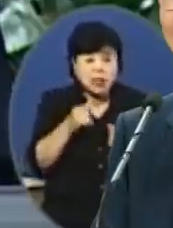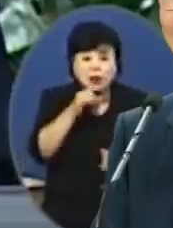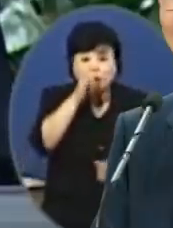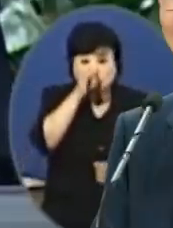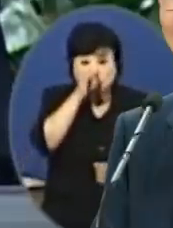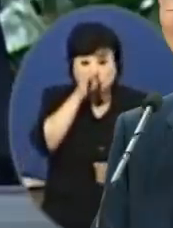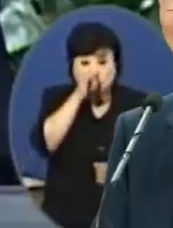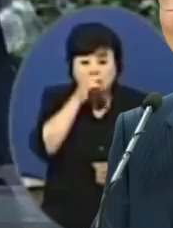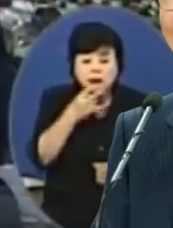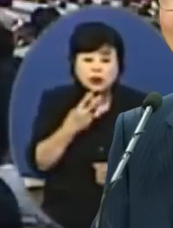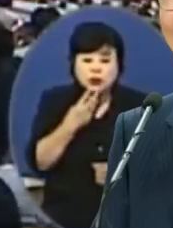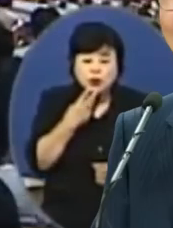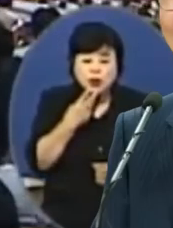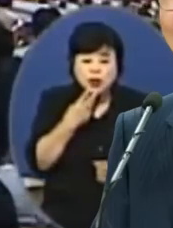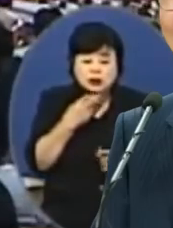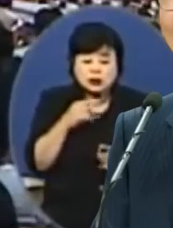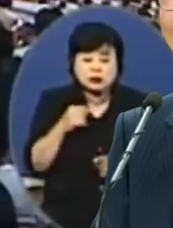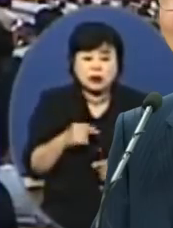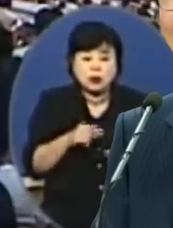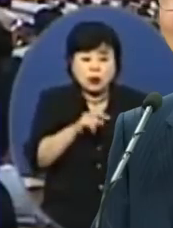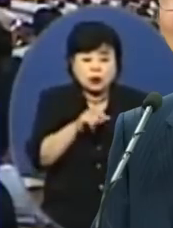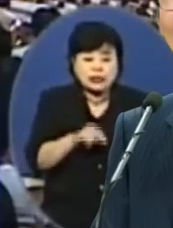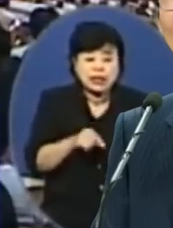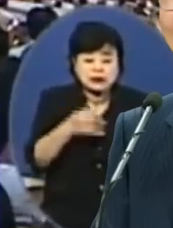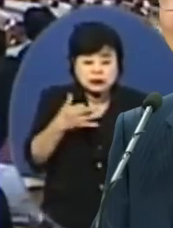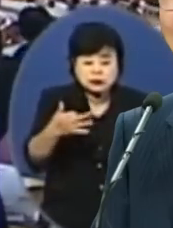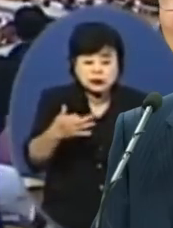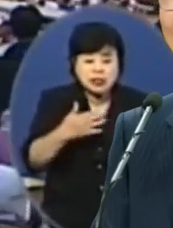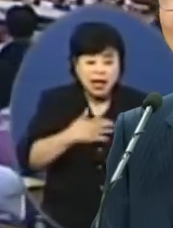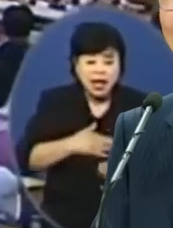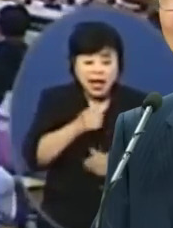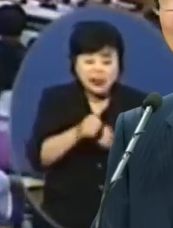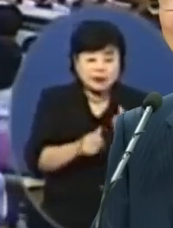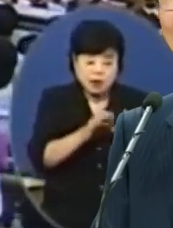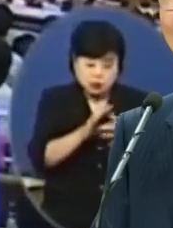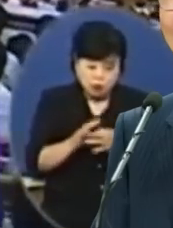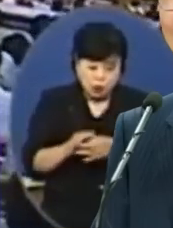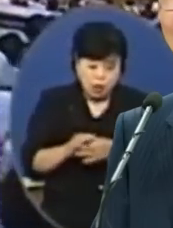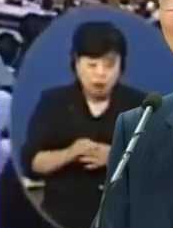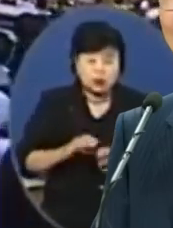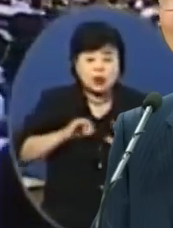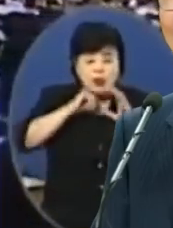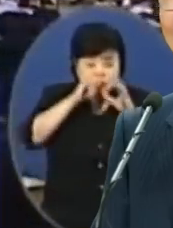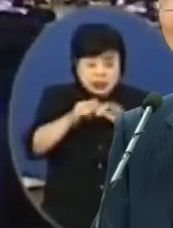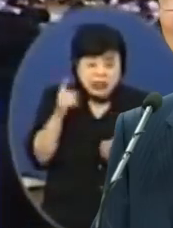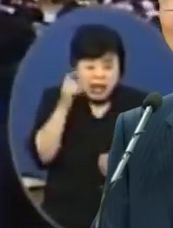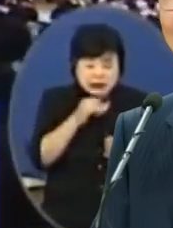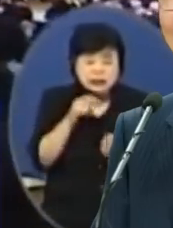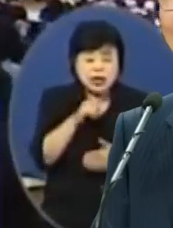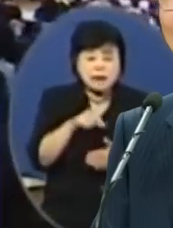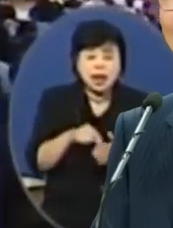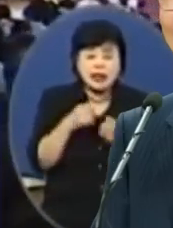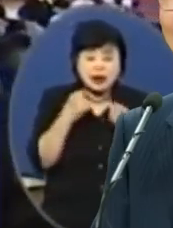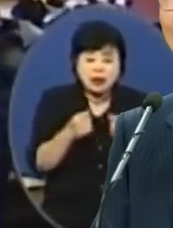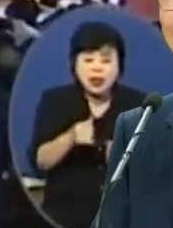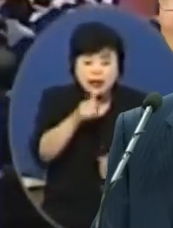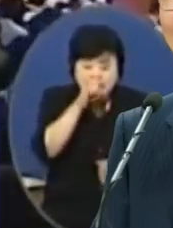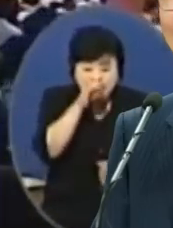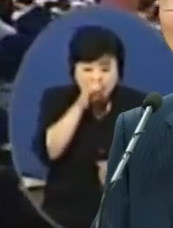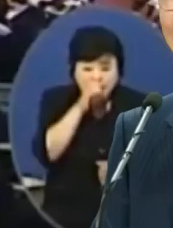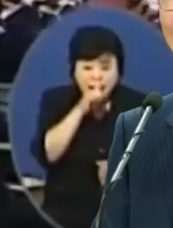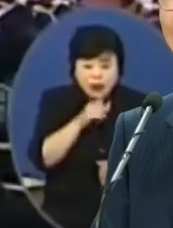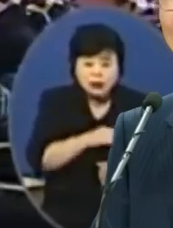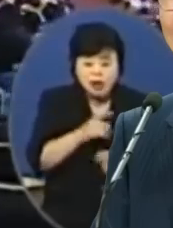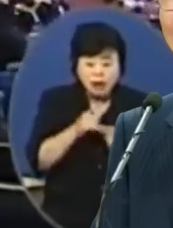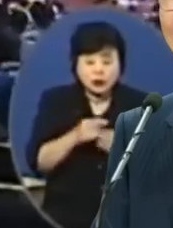것입니다. 요한 1서 5장 19절에 또 아는 것은 우리는 하나님께 속하고 온 세상은 악한 자 안에 처한 것이라.